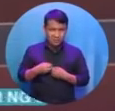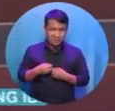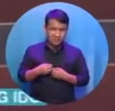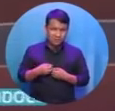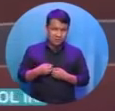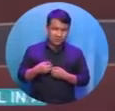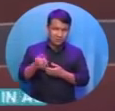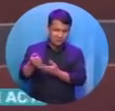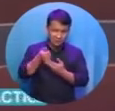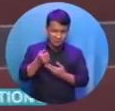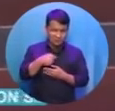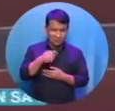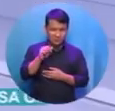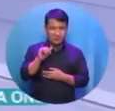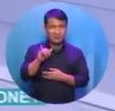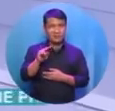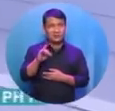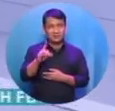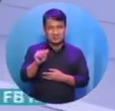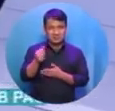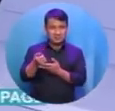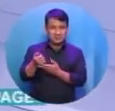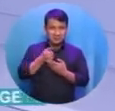Ayuda! 5,000! Ayuda!